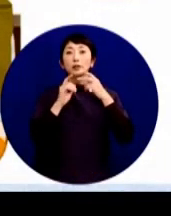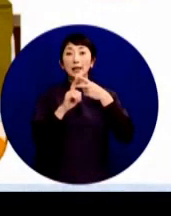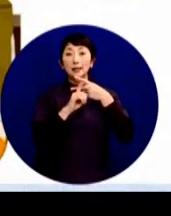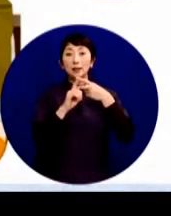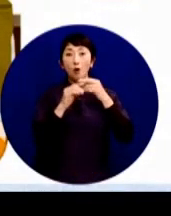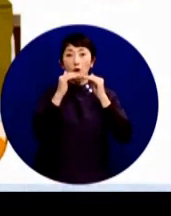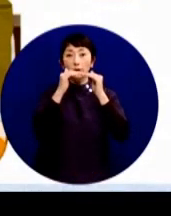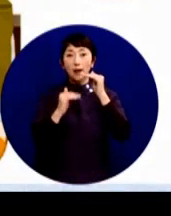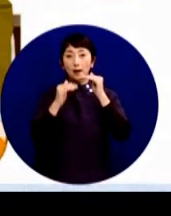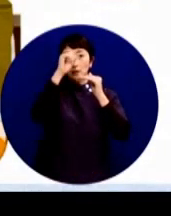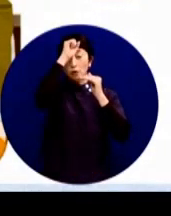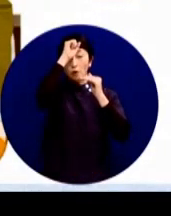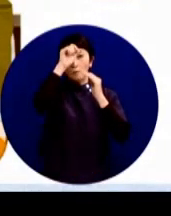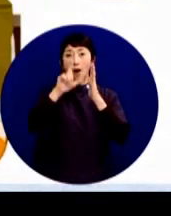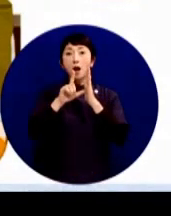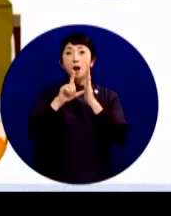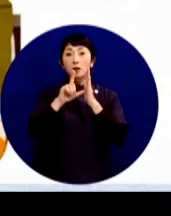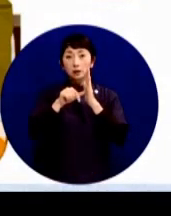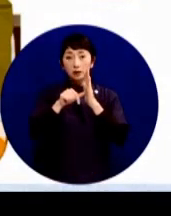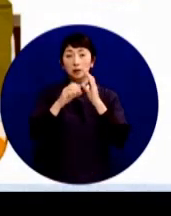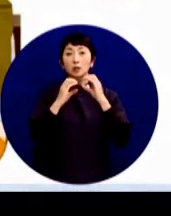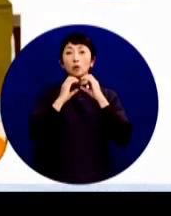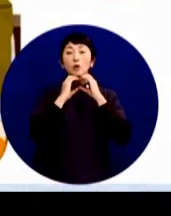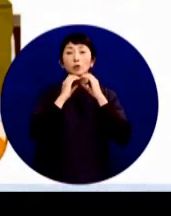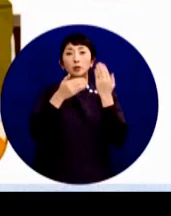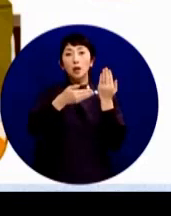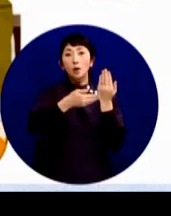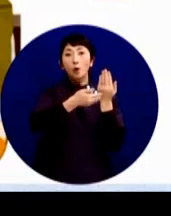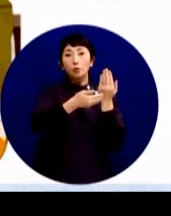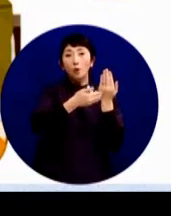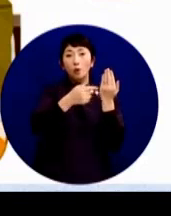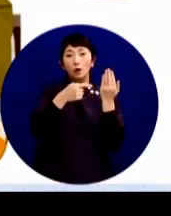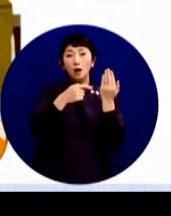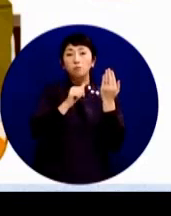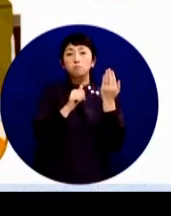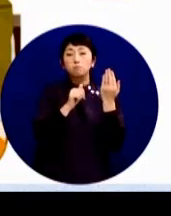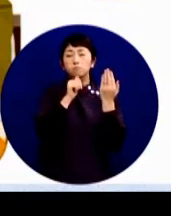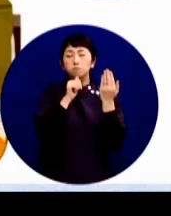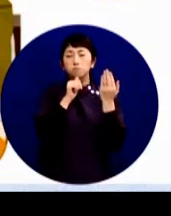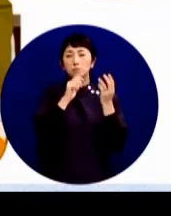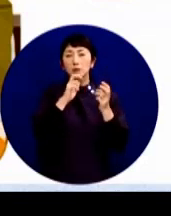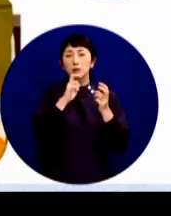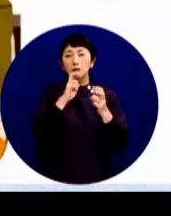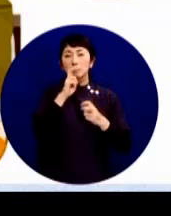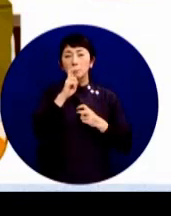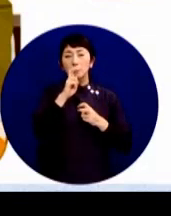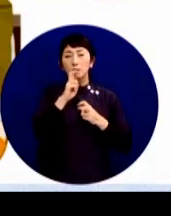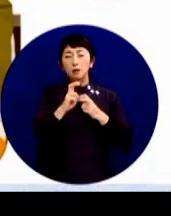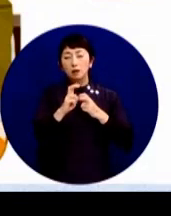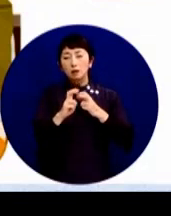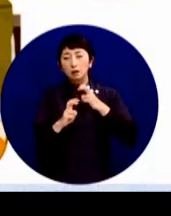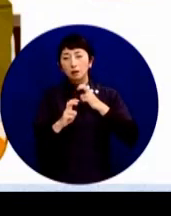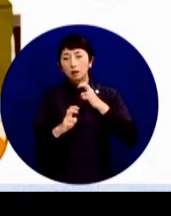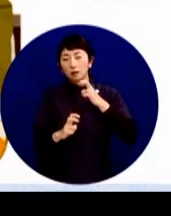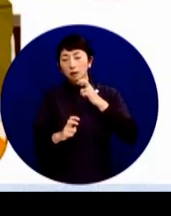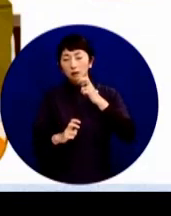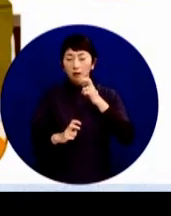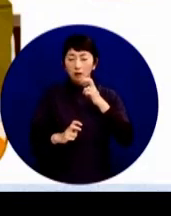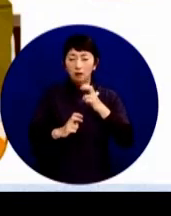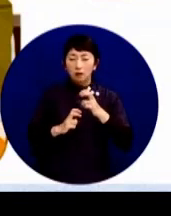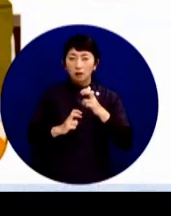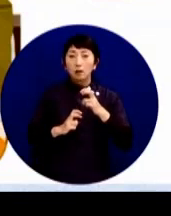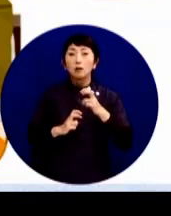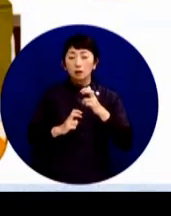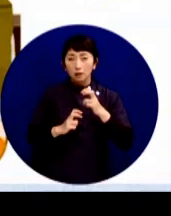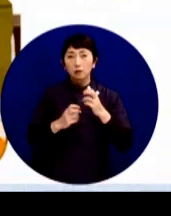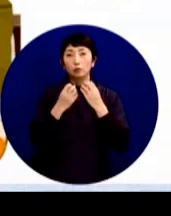低下症の症状は、甲状腺ホルモンが減少して新陳代謝が低下して起こるものです。喉